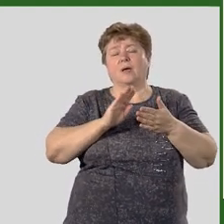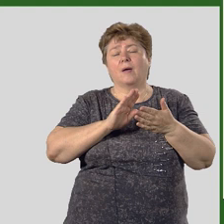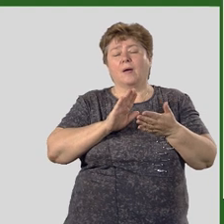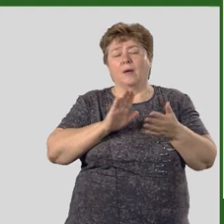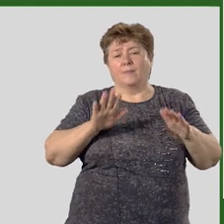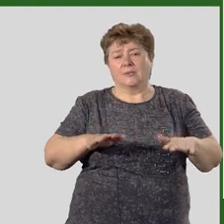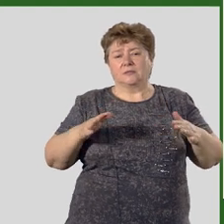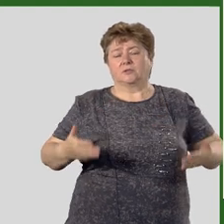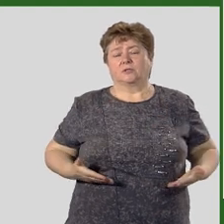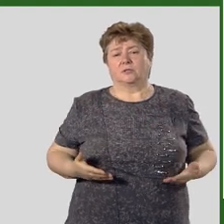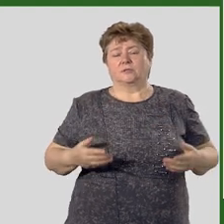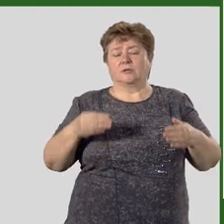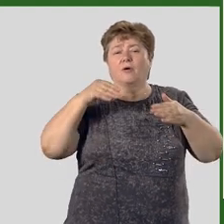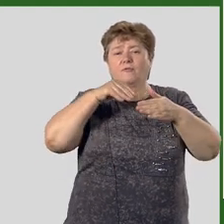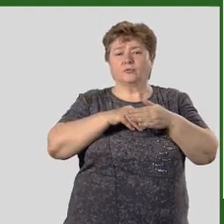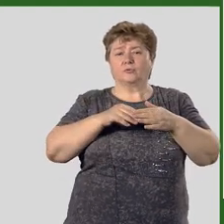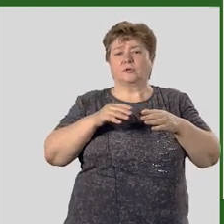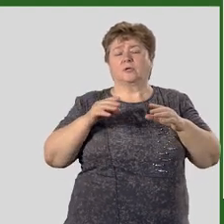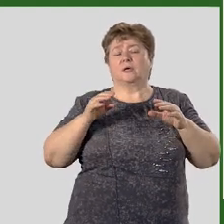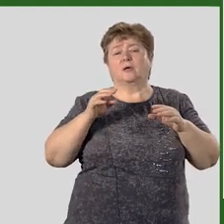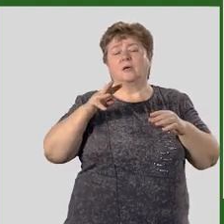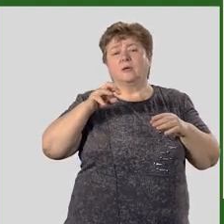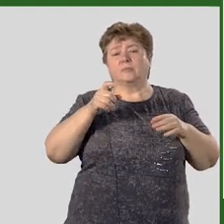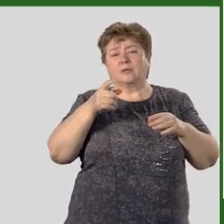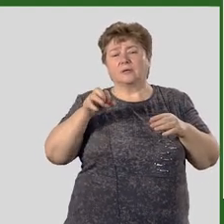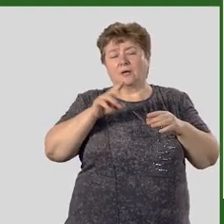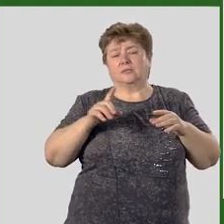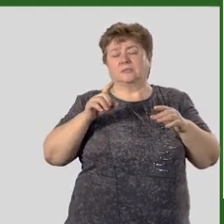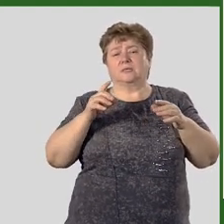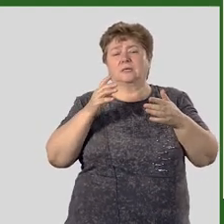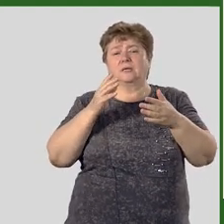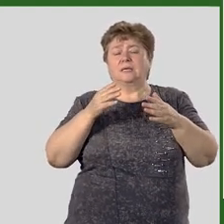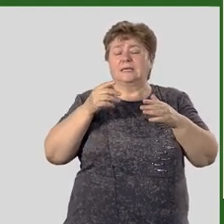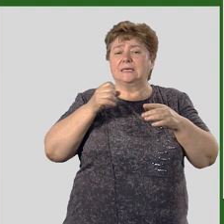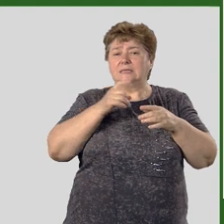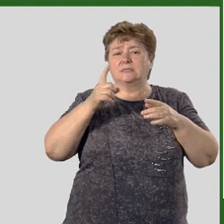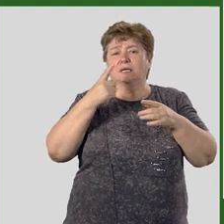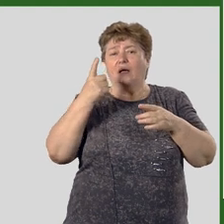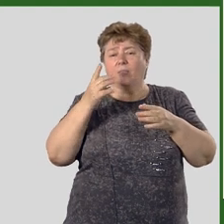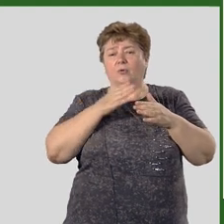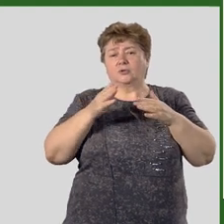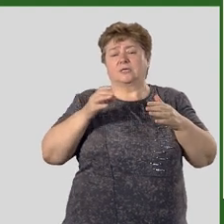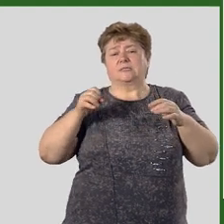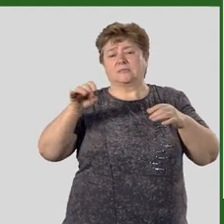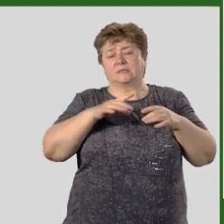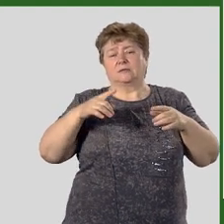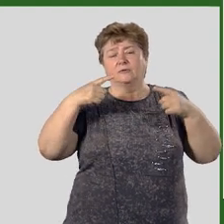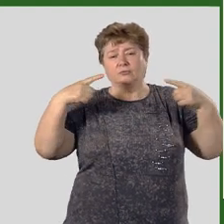жительства. Внутренняя миграция – переезд из одной части страны в другую.